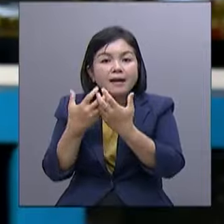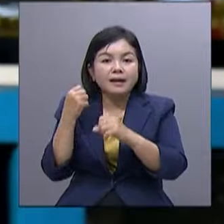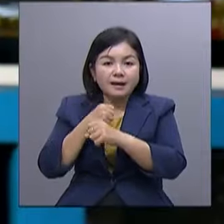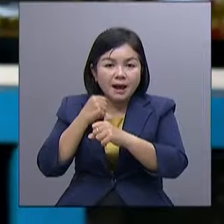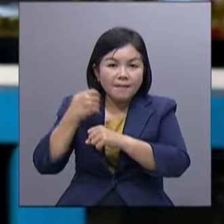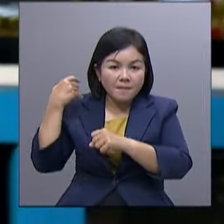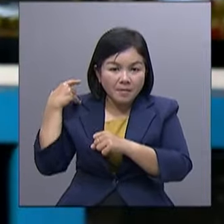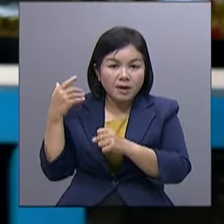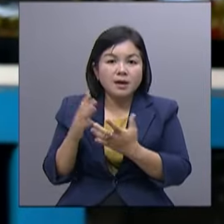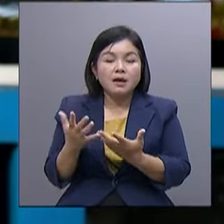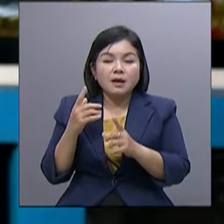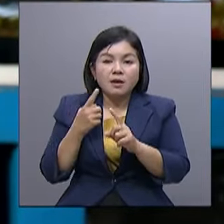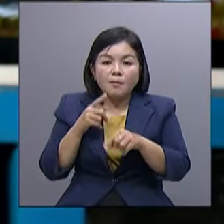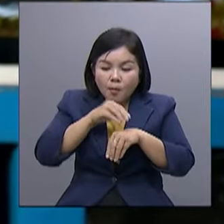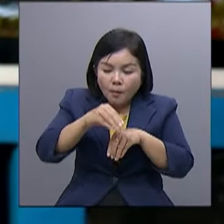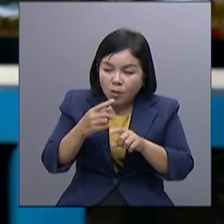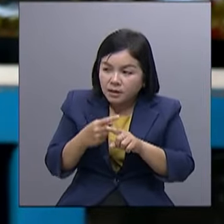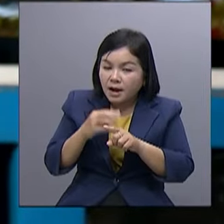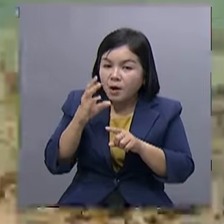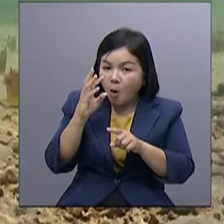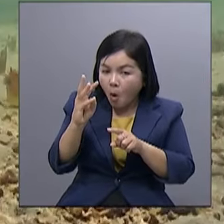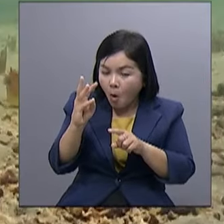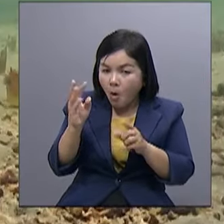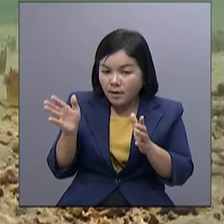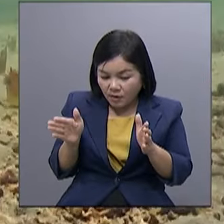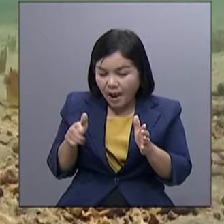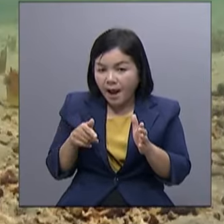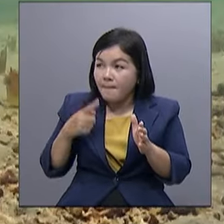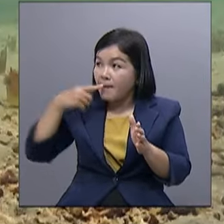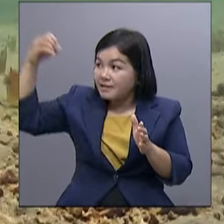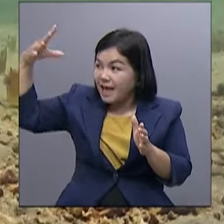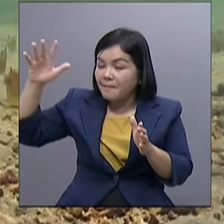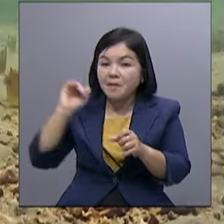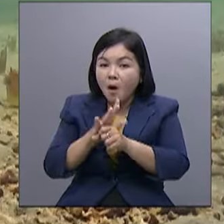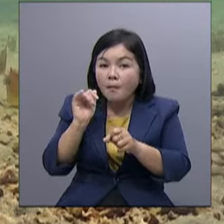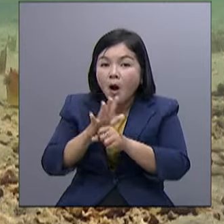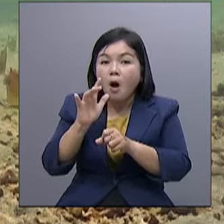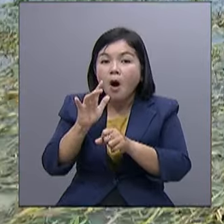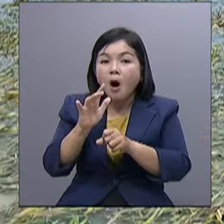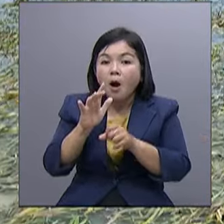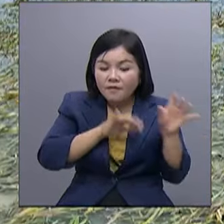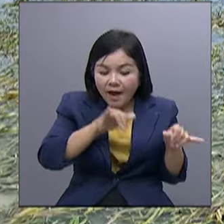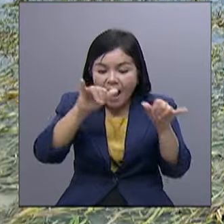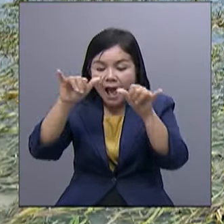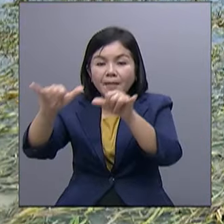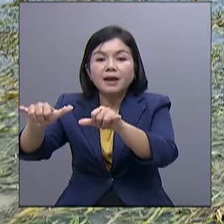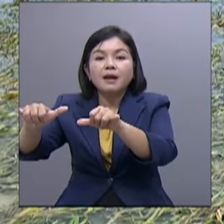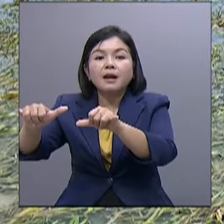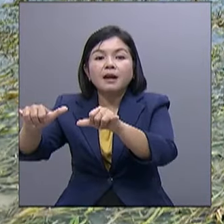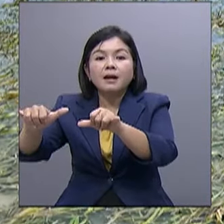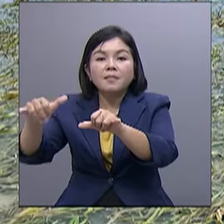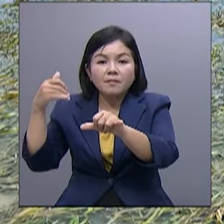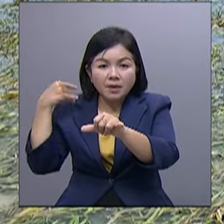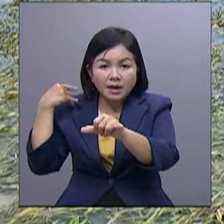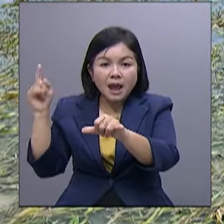เพะไปได้ถึง6เดือนจากนั้นเราก็พบปัญหาว่าแสงไม่พอเราก็ไปเปิดอีกสถานีนึงที่คลองวาฬ